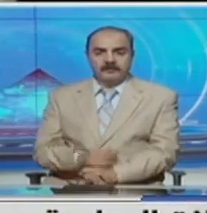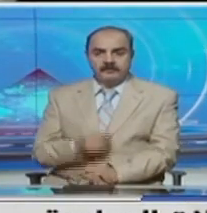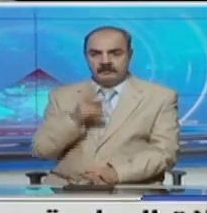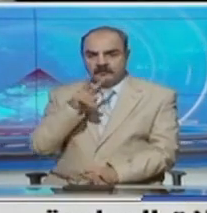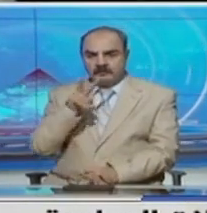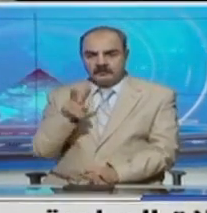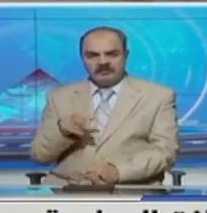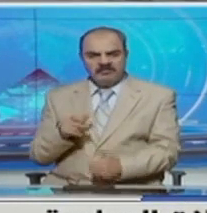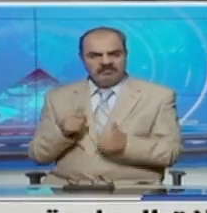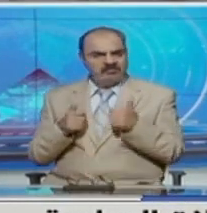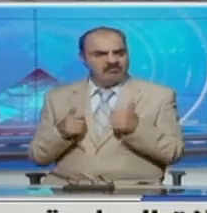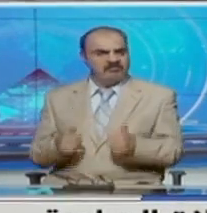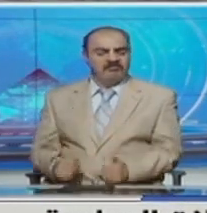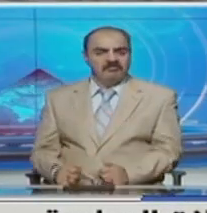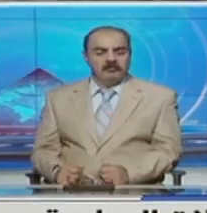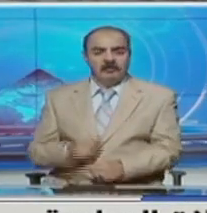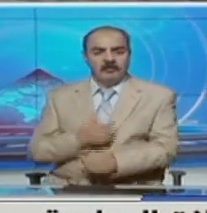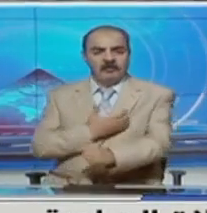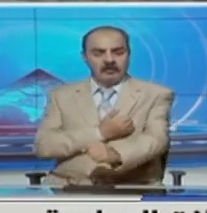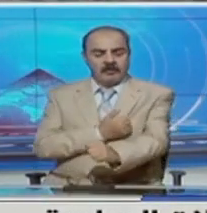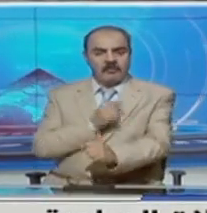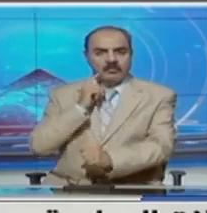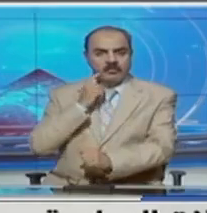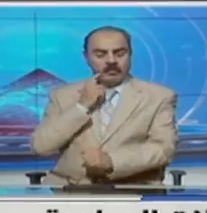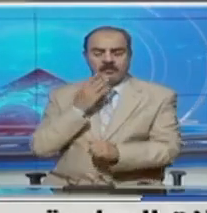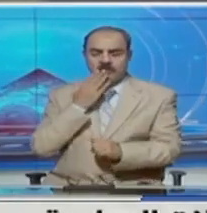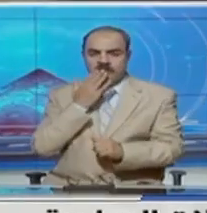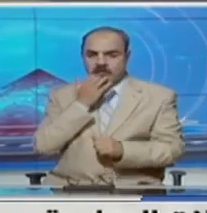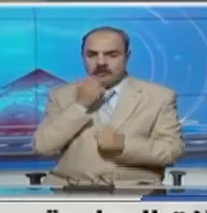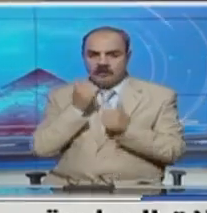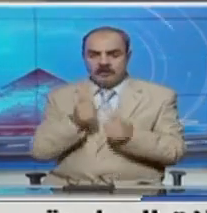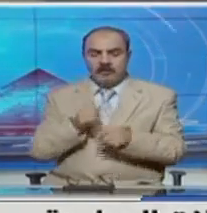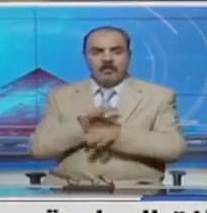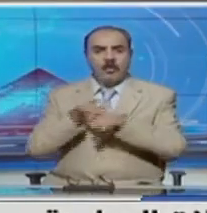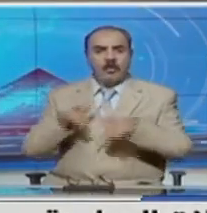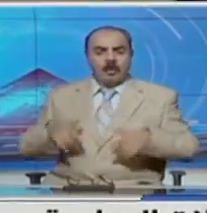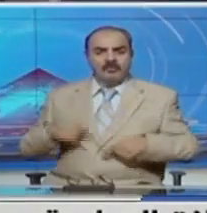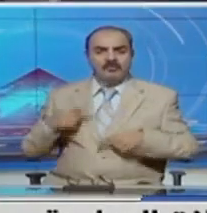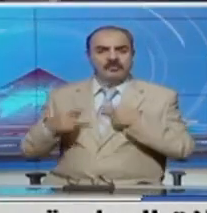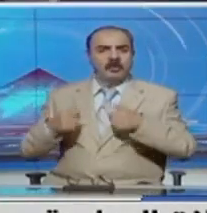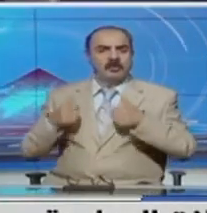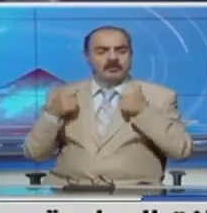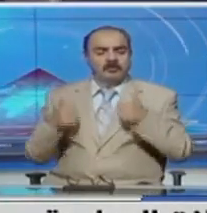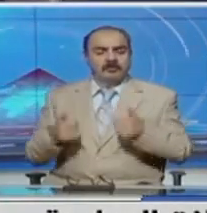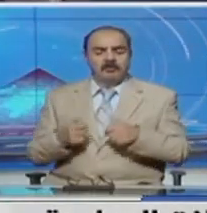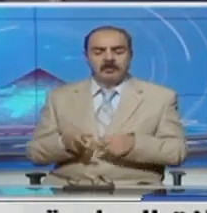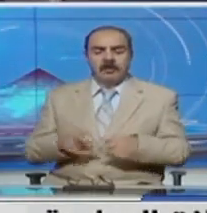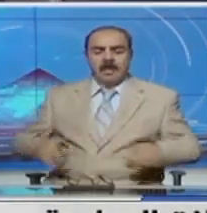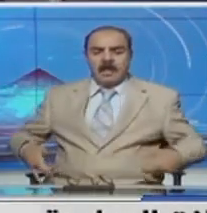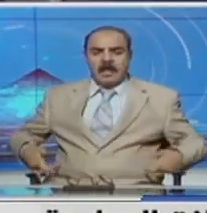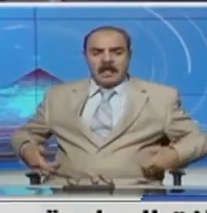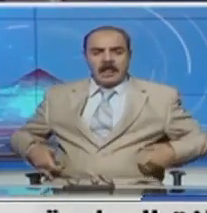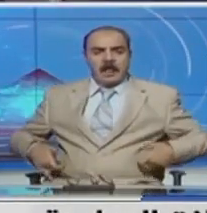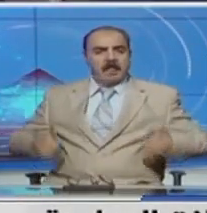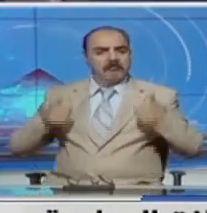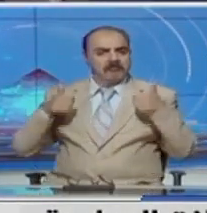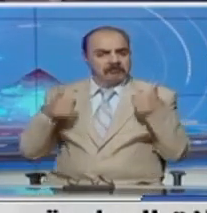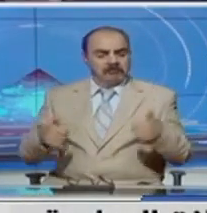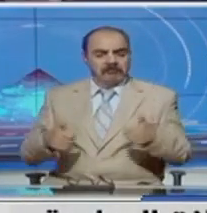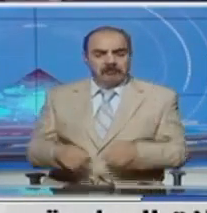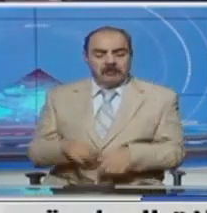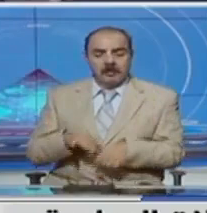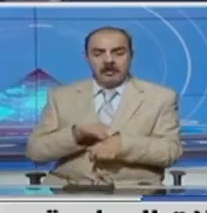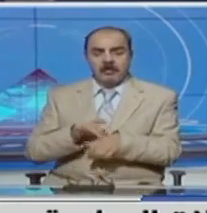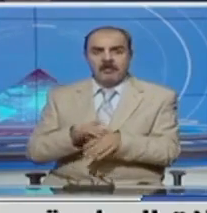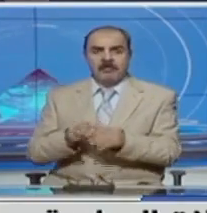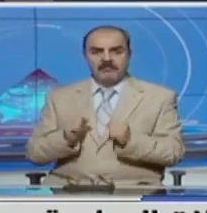كلها ممتازه، الضغط والسكر ممتازين الحمد لله، وظائف الكبد ممتازه الحمد لله، وظائف الكلى ممتازه، المريض